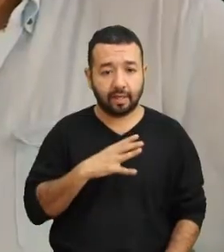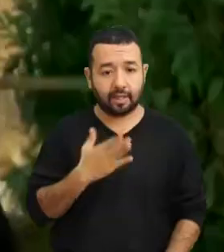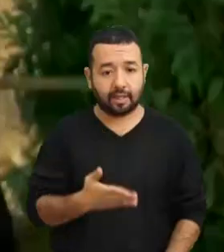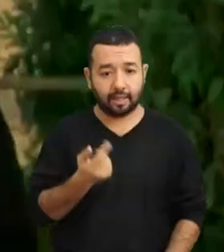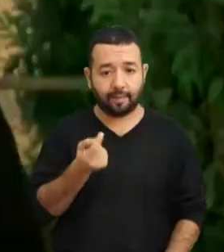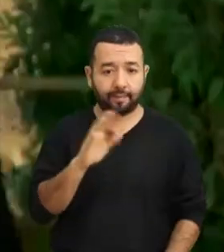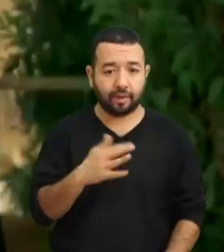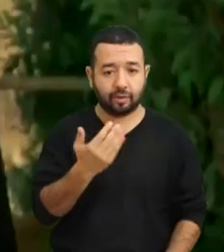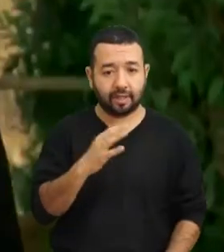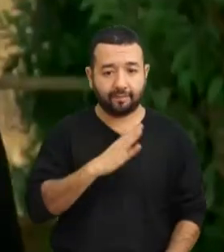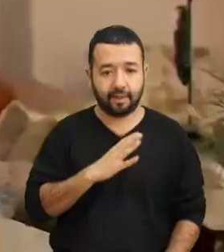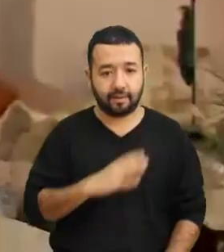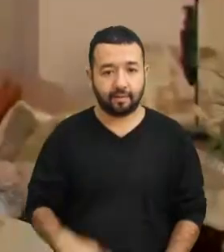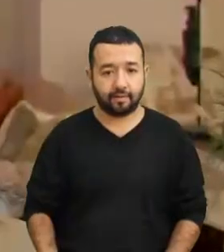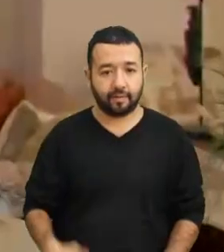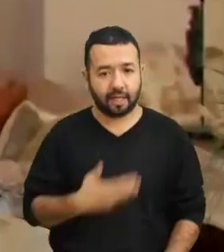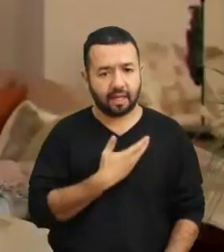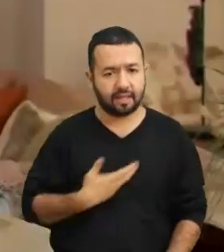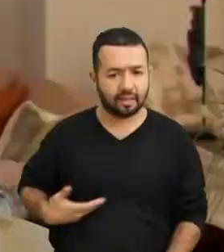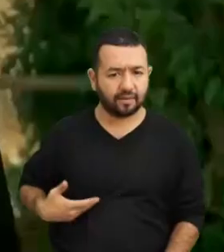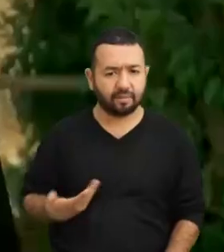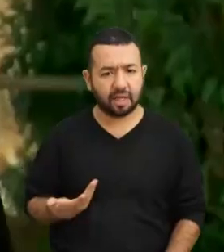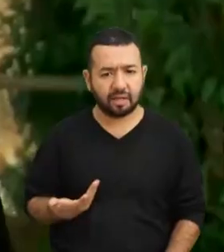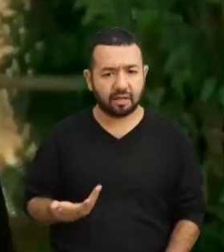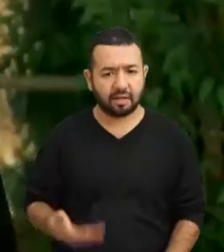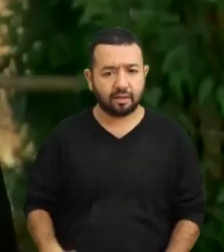musun? Birazdan Meryem getirecek. En sevdiğim şey mi?